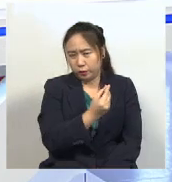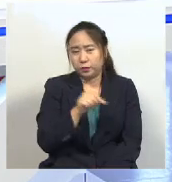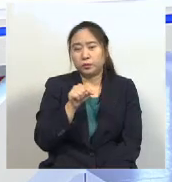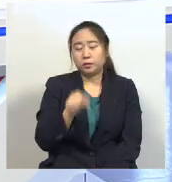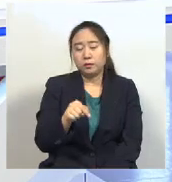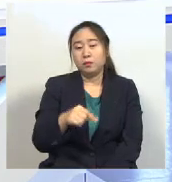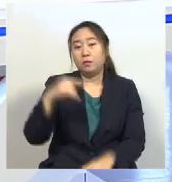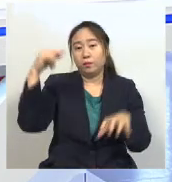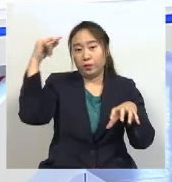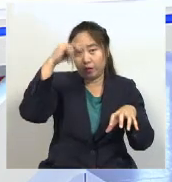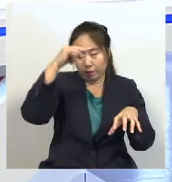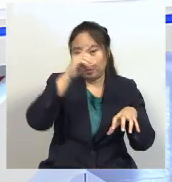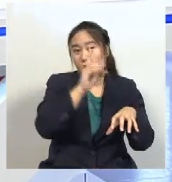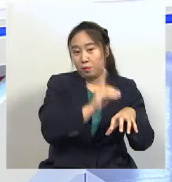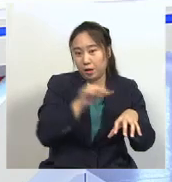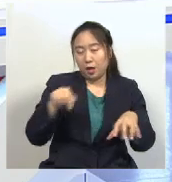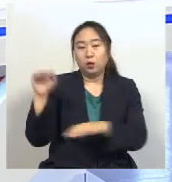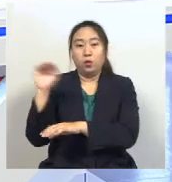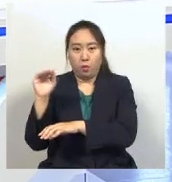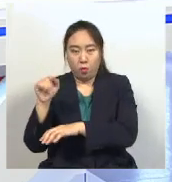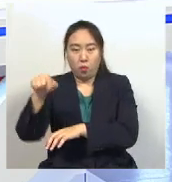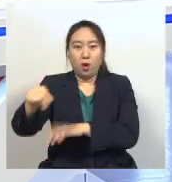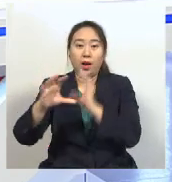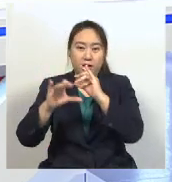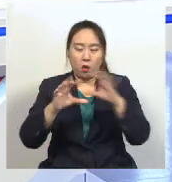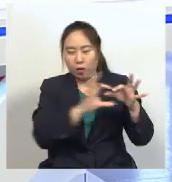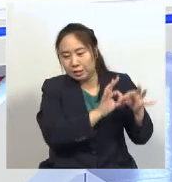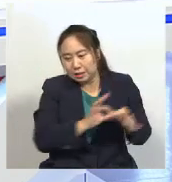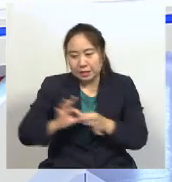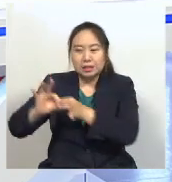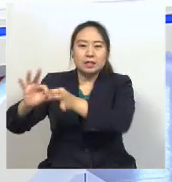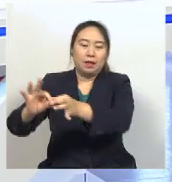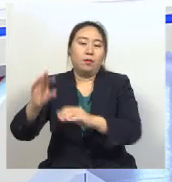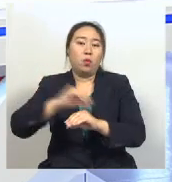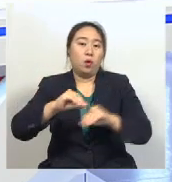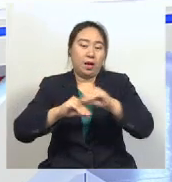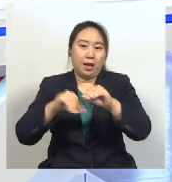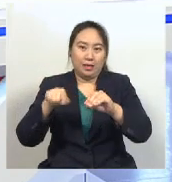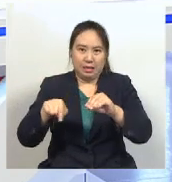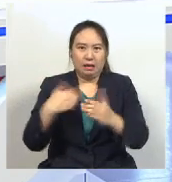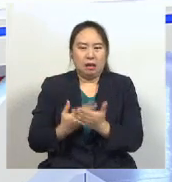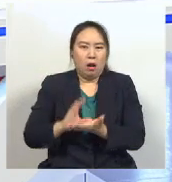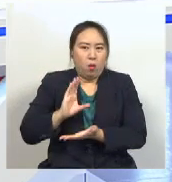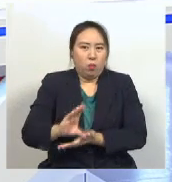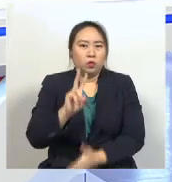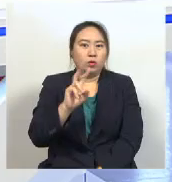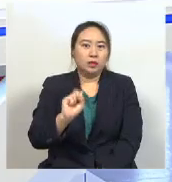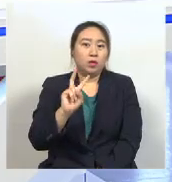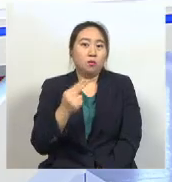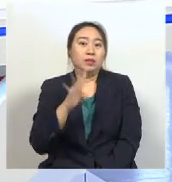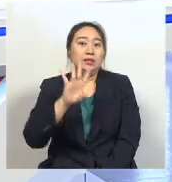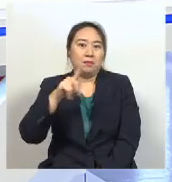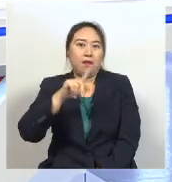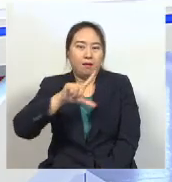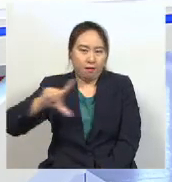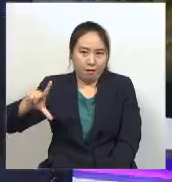อนเมืองสุวรรณภูมิและก็อู่ตะเภาค่ะเพราะว่าโครงการนี้เนี่ยเป็นเมกะโปรเจกต์นะคะมีมูลค่าสูงถึง 224,000 ล้านบ